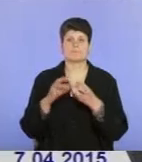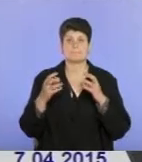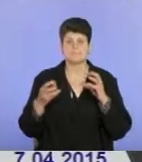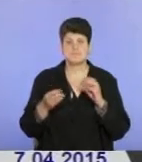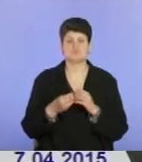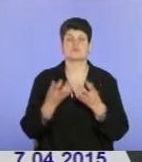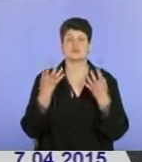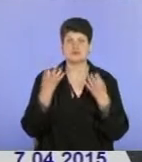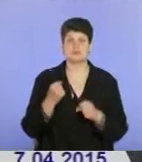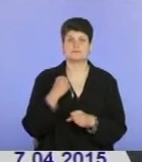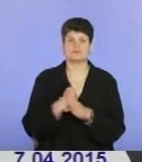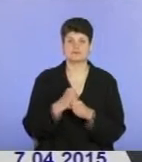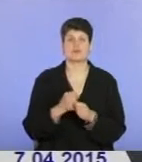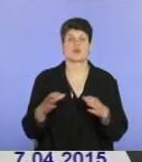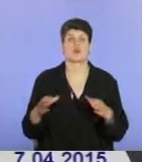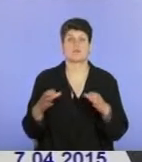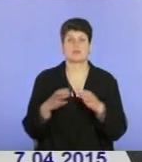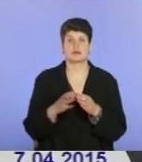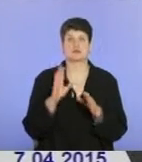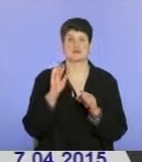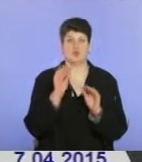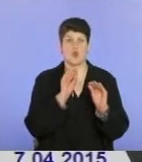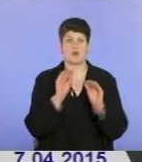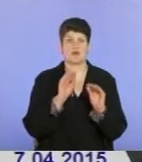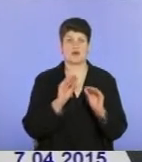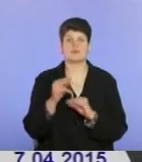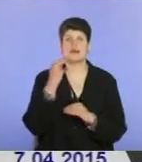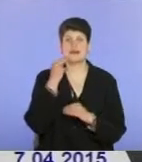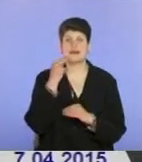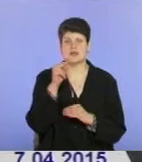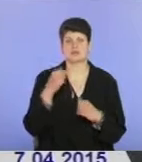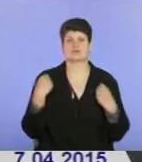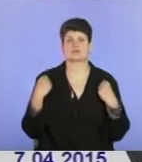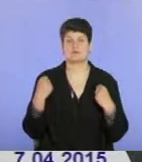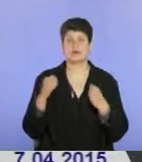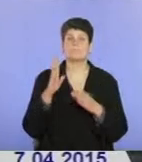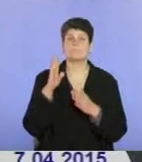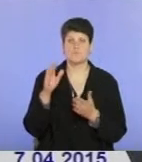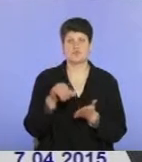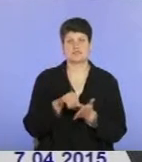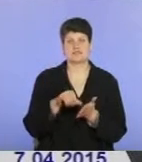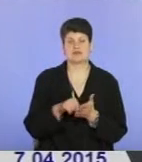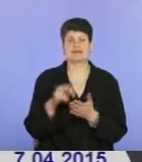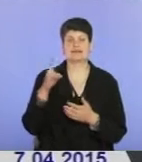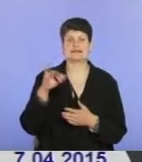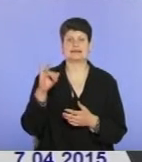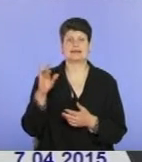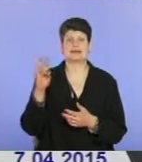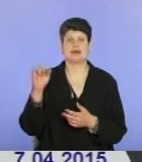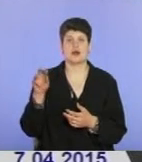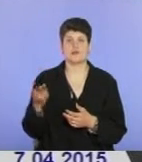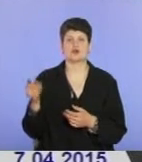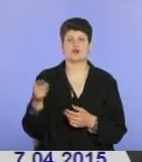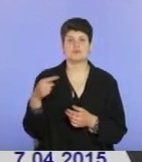сформуємо команду яка буде укомплектовано кращими спортсменами і буде представляти команду динаміку команда